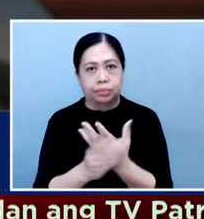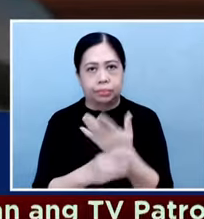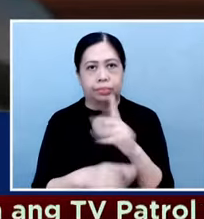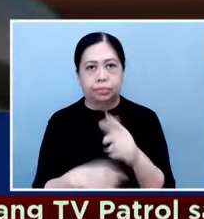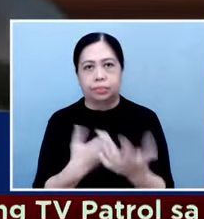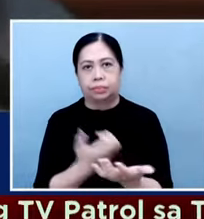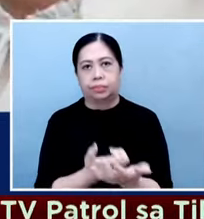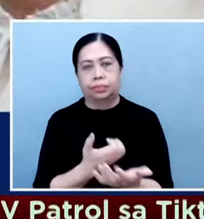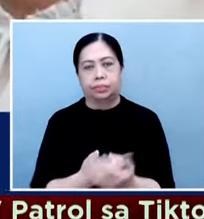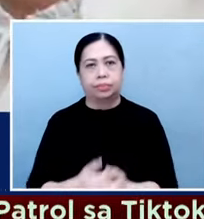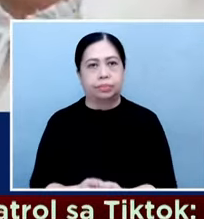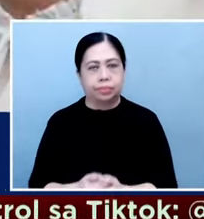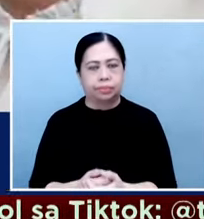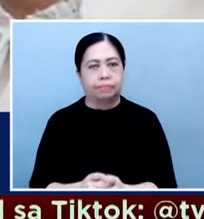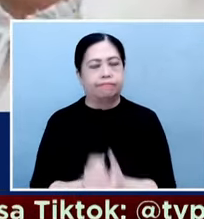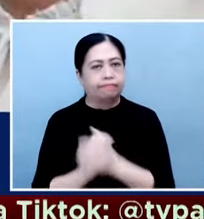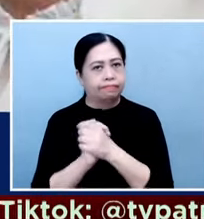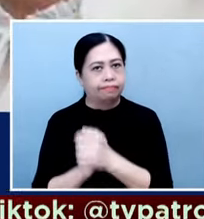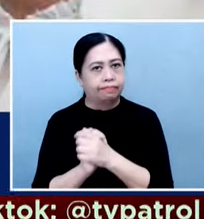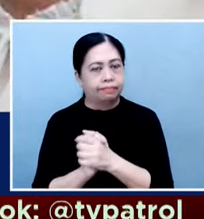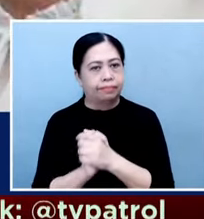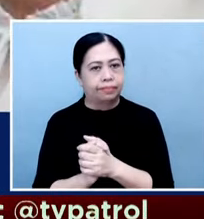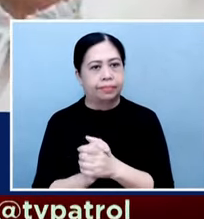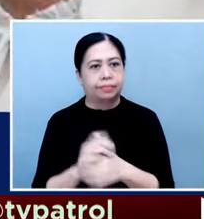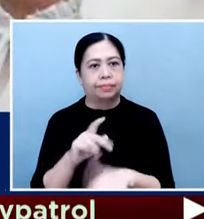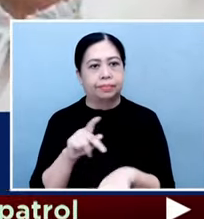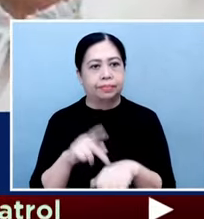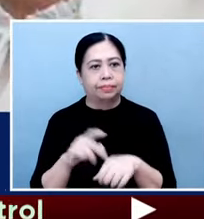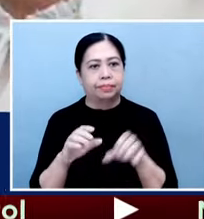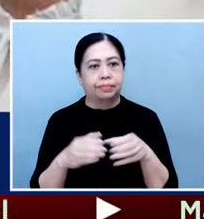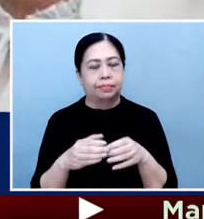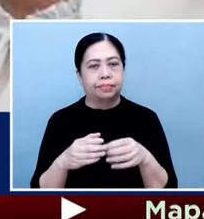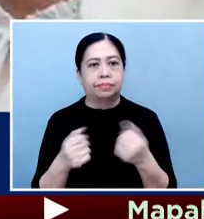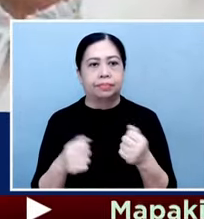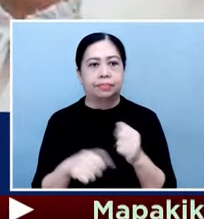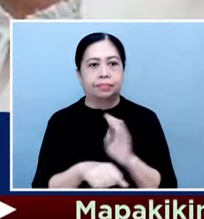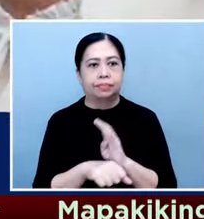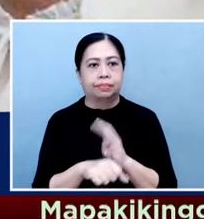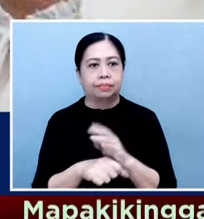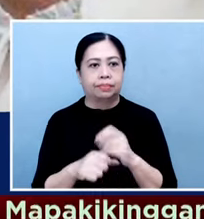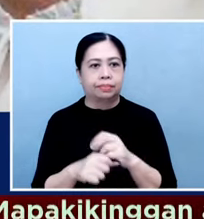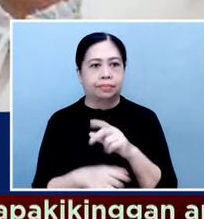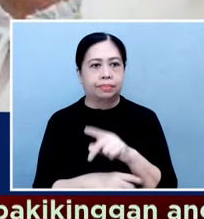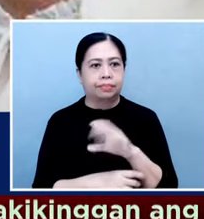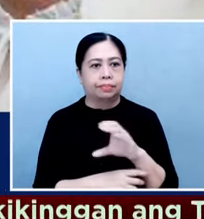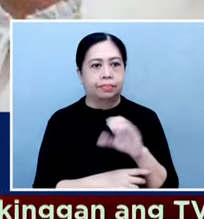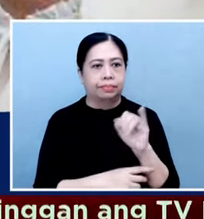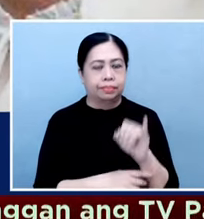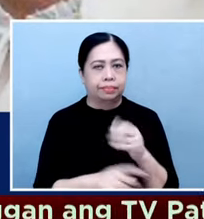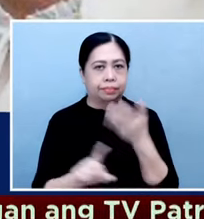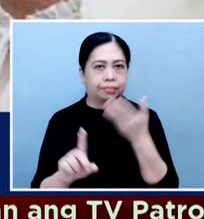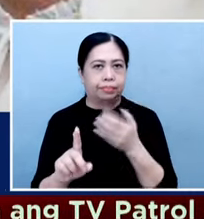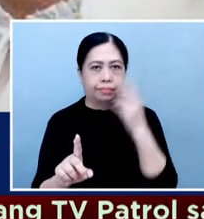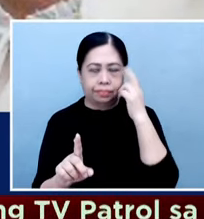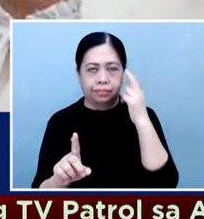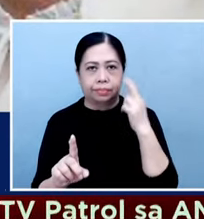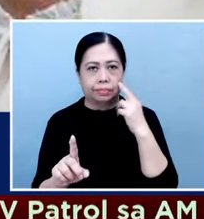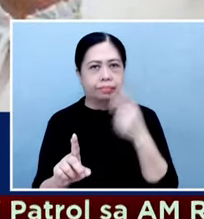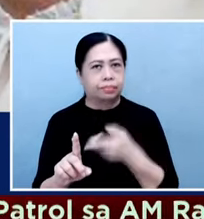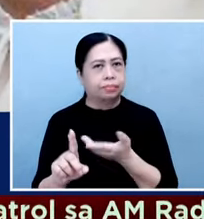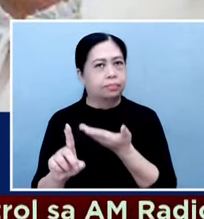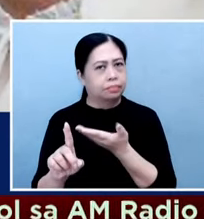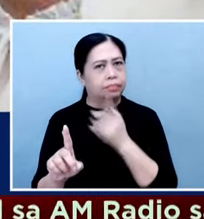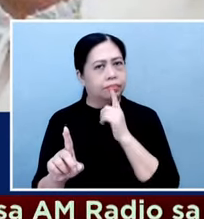ekonomiya. Binati rin ng Philippine Chamber of Commerce and Industry o PCCI si Recto na tinuturing